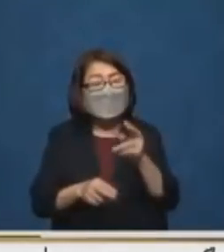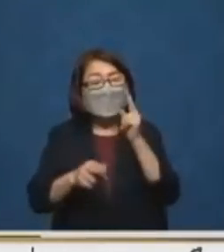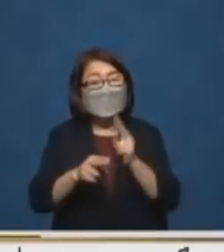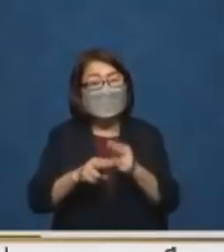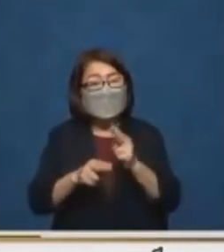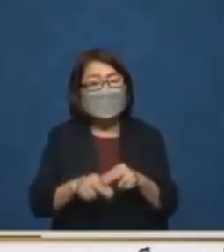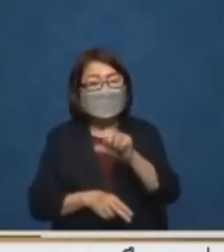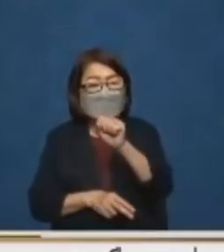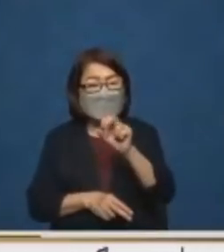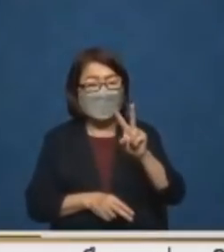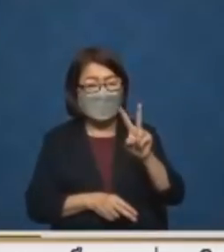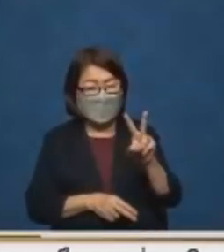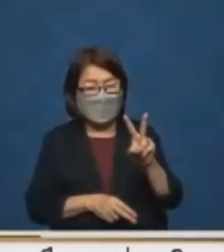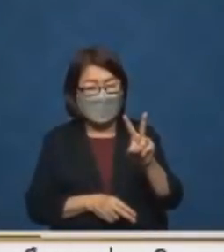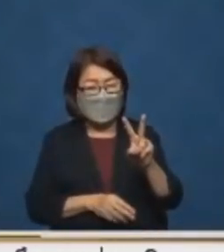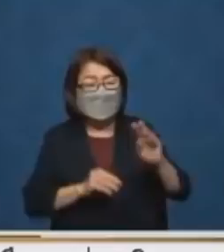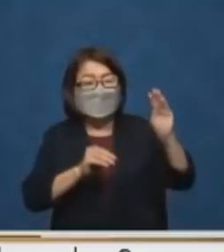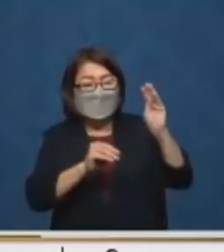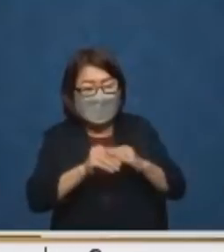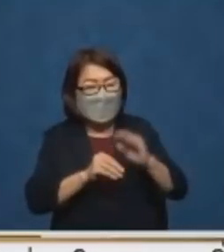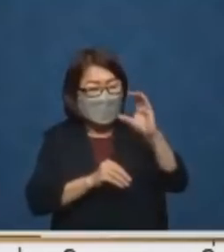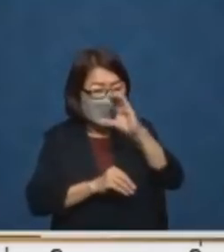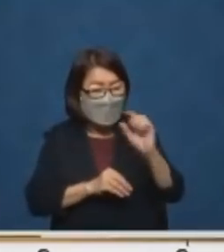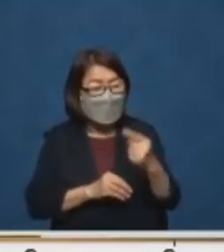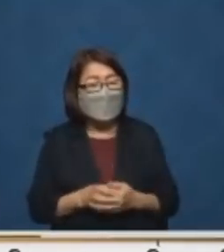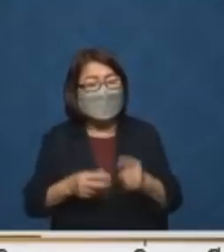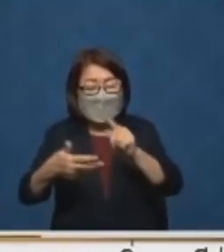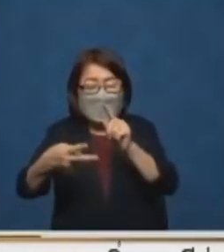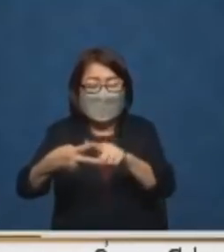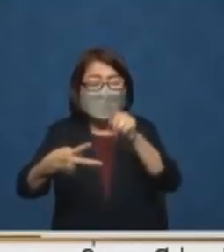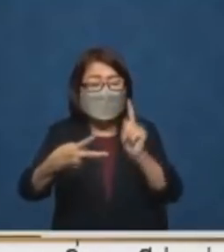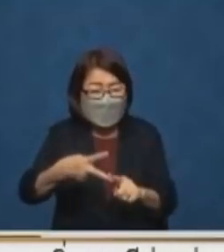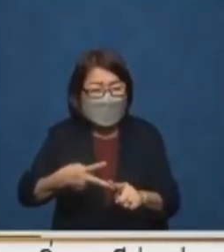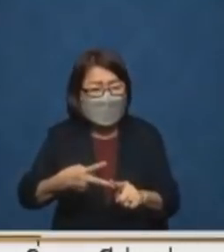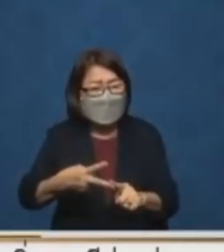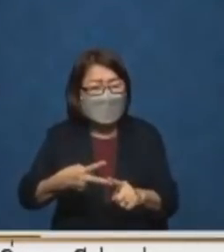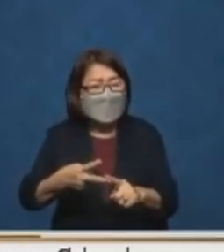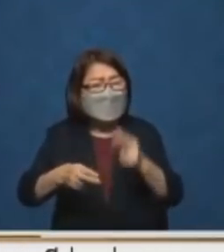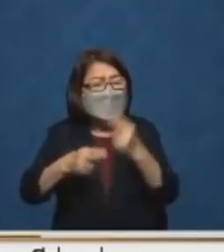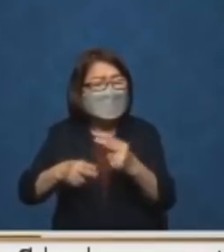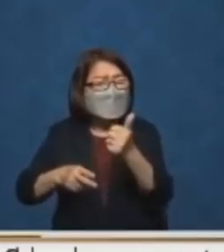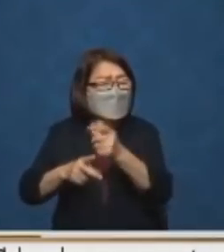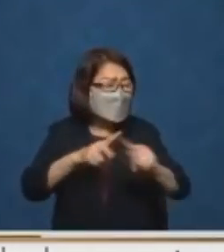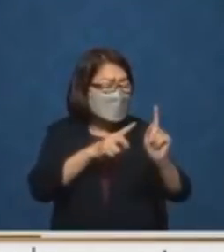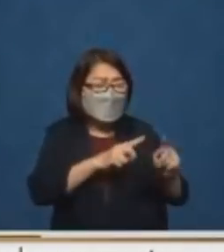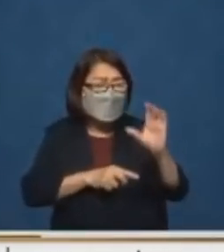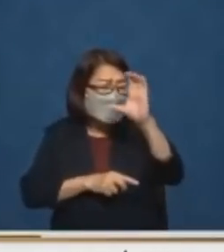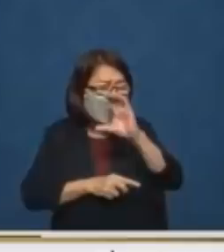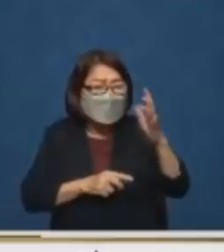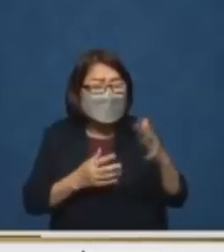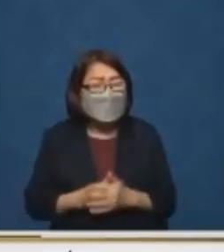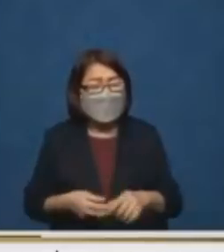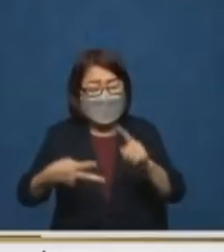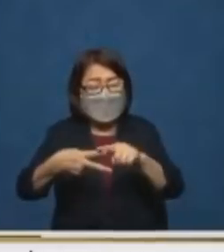็นวกสีนเสริมโดยท่ไม่เตรยมหาวักสนทางเลือกอื่นตงแต่ต้นวักสีน sinewaxเป็วักสีน